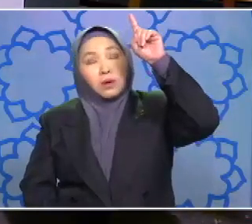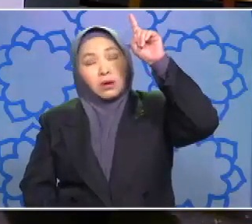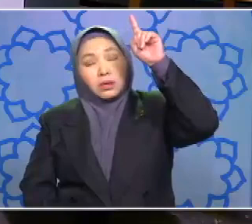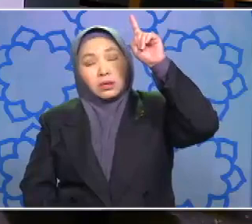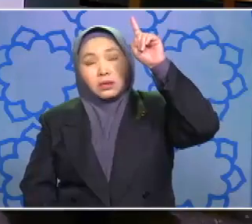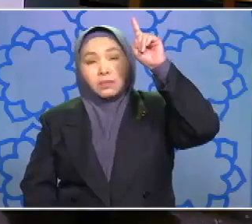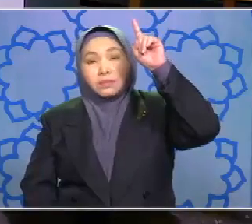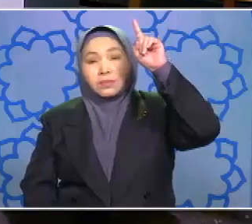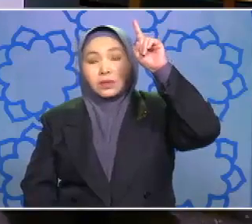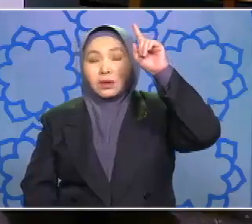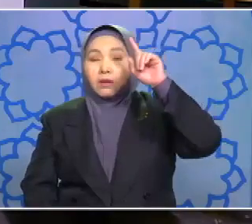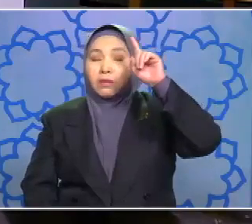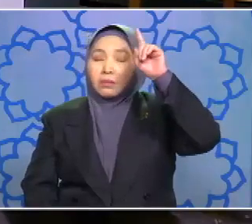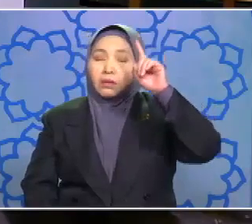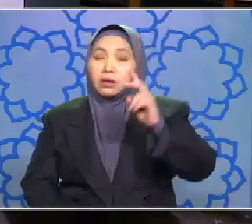Bismillahirrahmanirrahim.